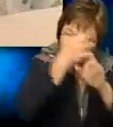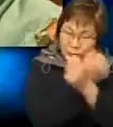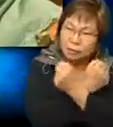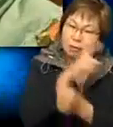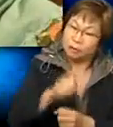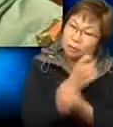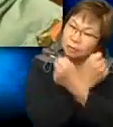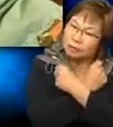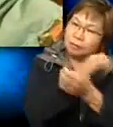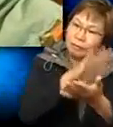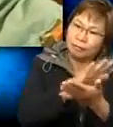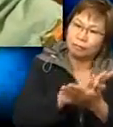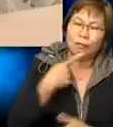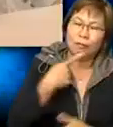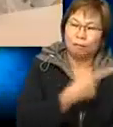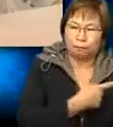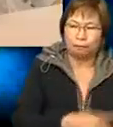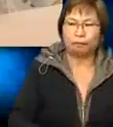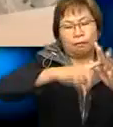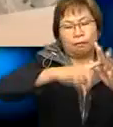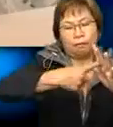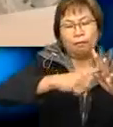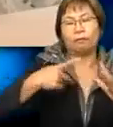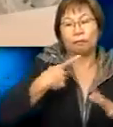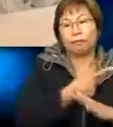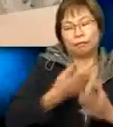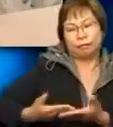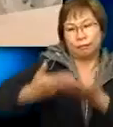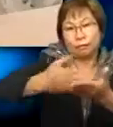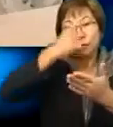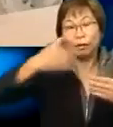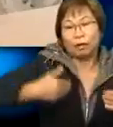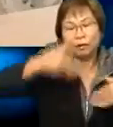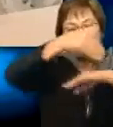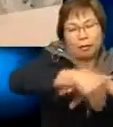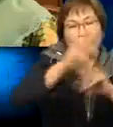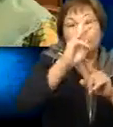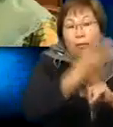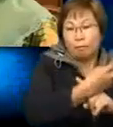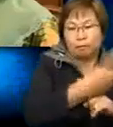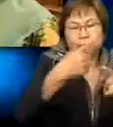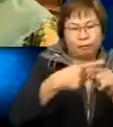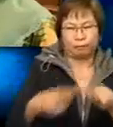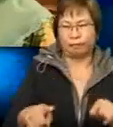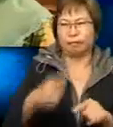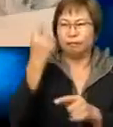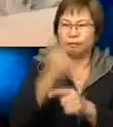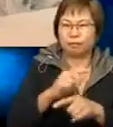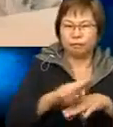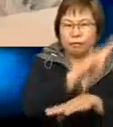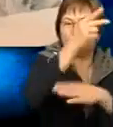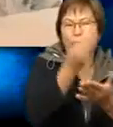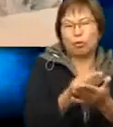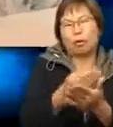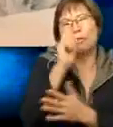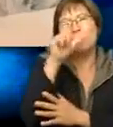mesti menyayangi sekolah kita. Mula-mula kami bercadang untuk mengadakan malam amal. Tapi tentu